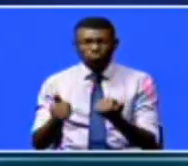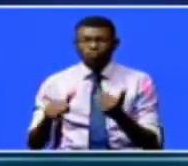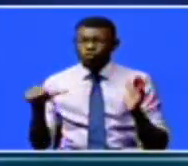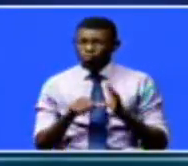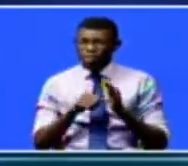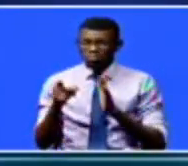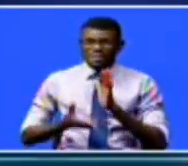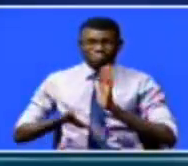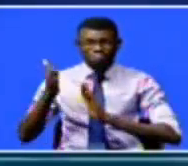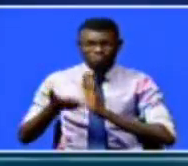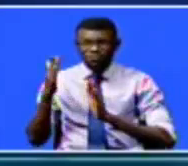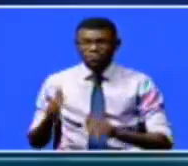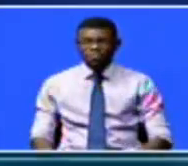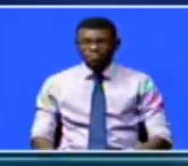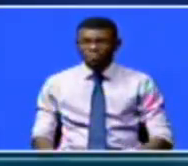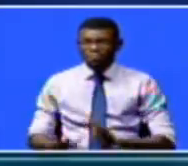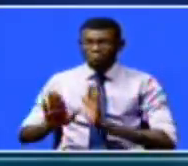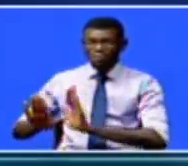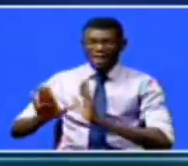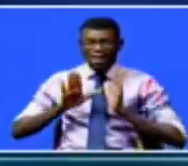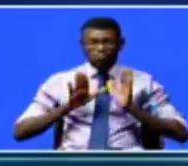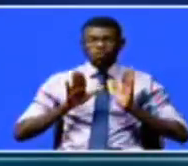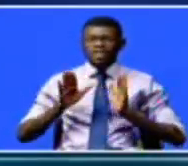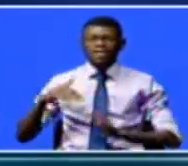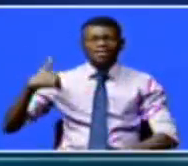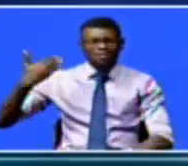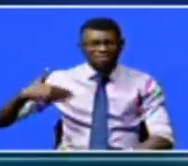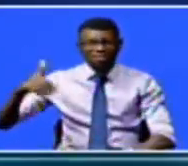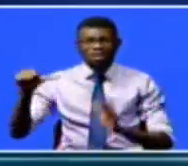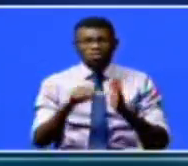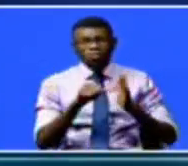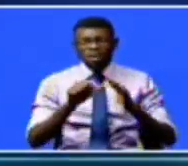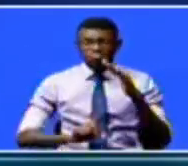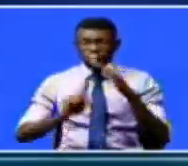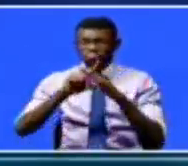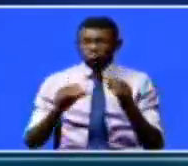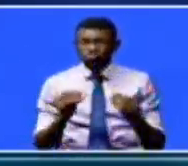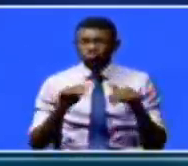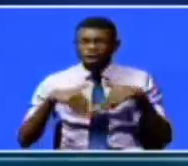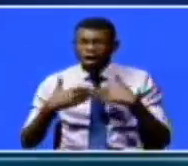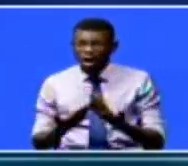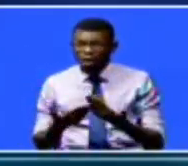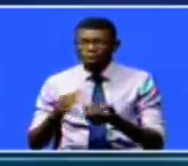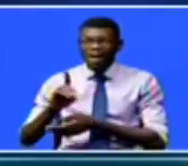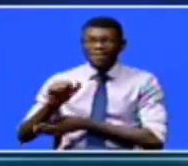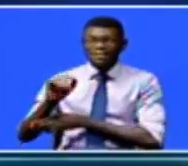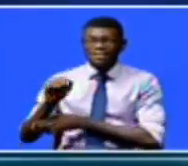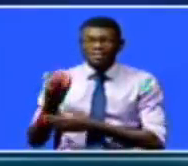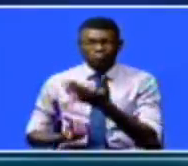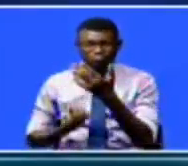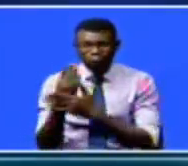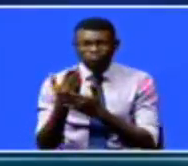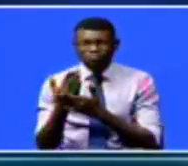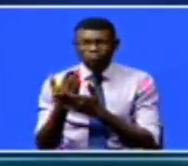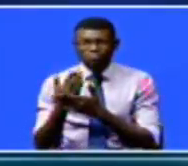kwa dharura ili kuepuka kujirudia kila mwaka. Wanasema suluhu ni kujenga bwawa la maji eneo la Nandi